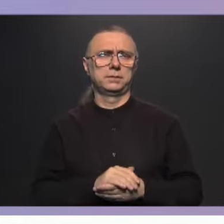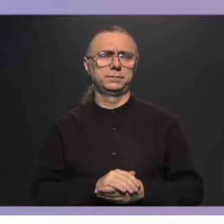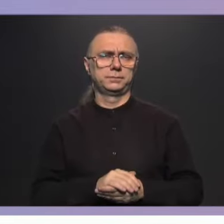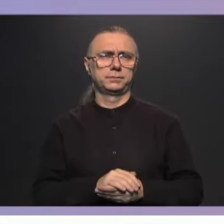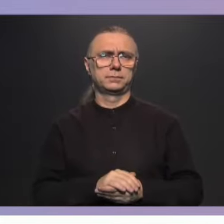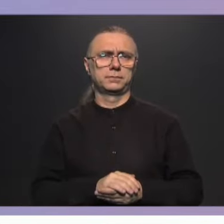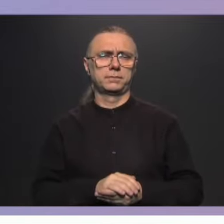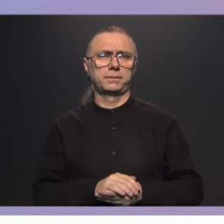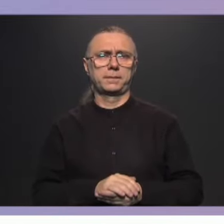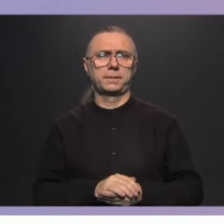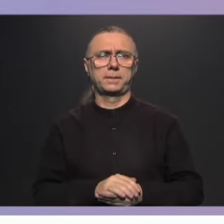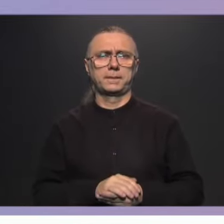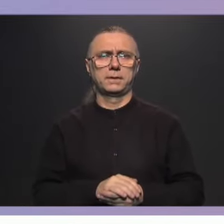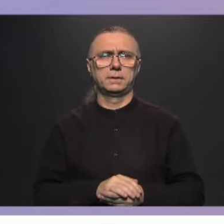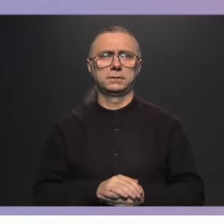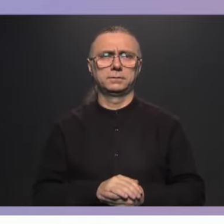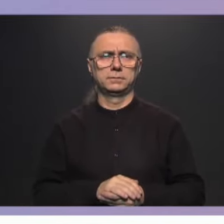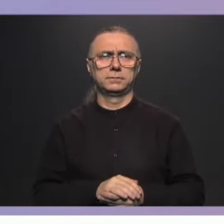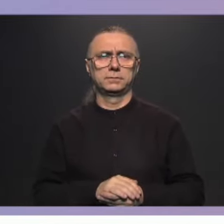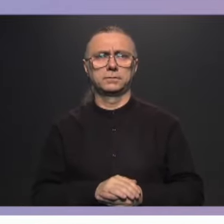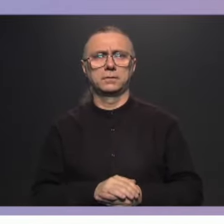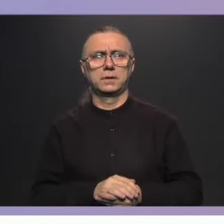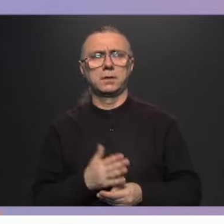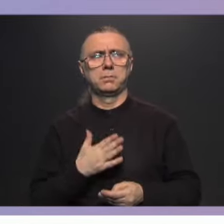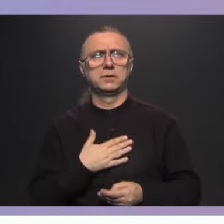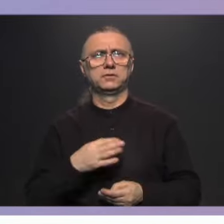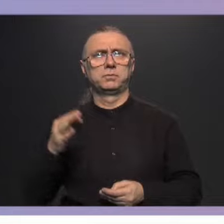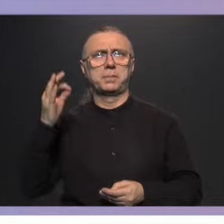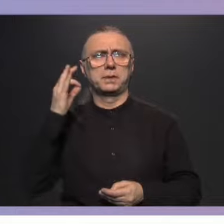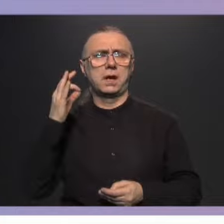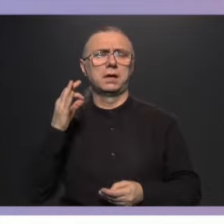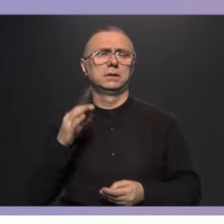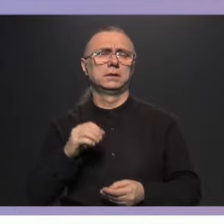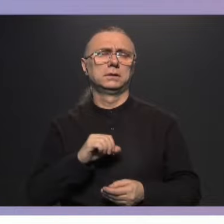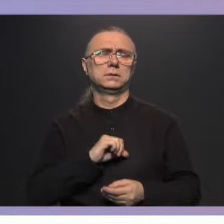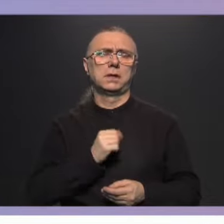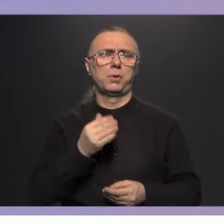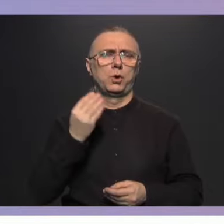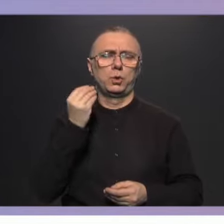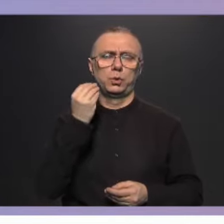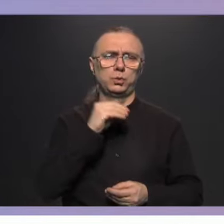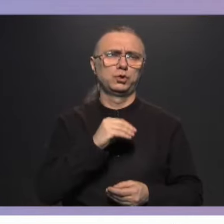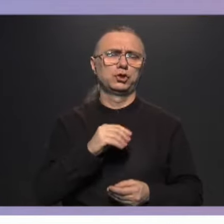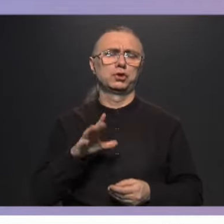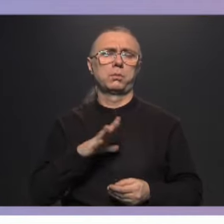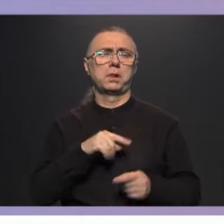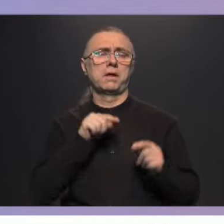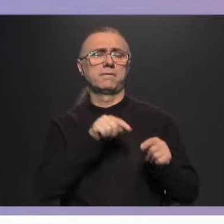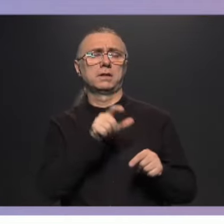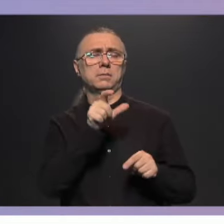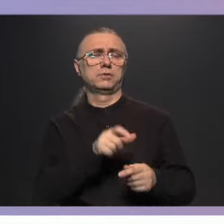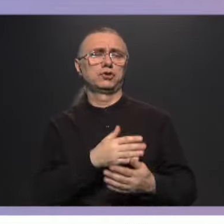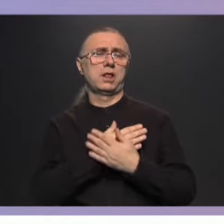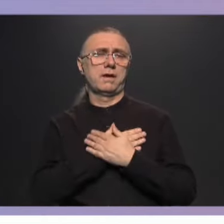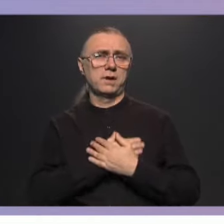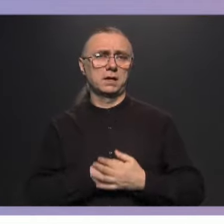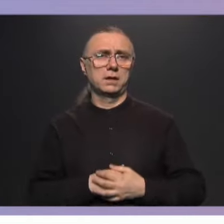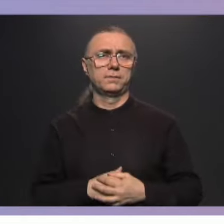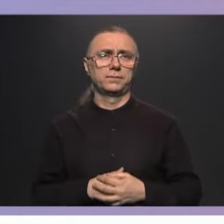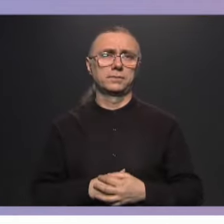поминки? Мы поминаем. То есть мы вспоминаем самое доброе, самое лучшее, что было в этом человеке. Под воздействием